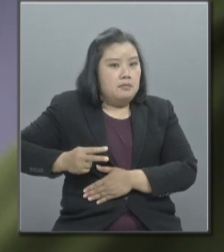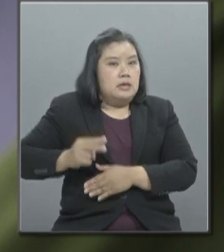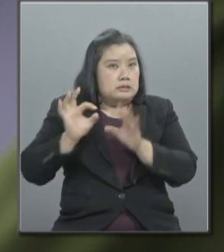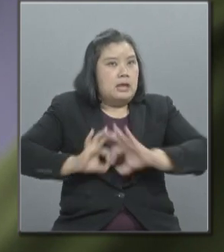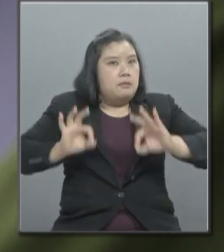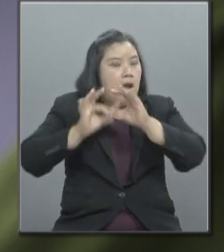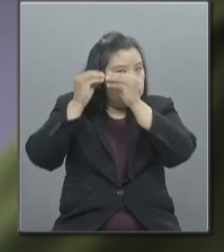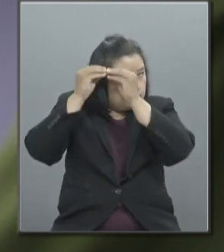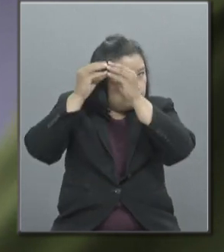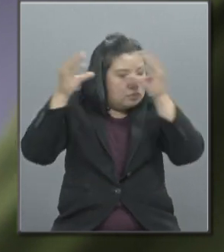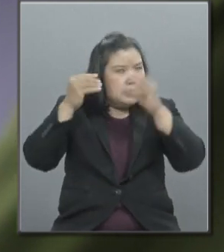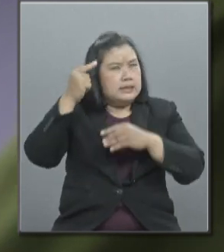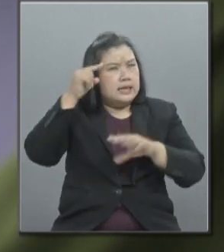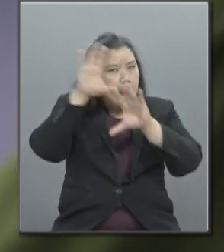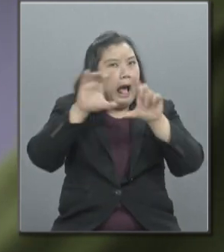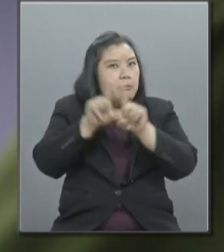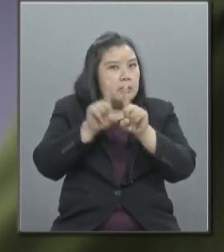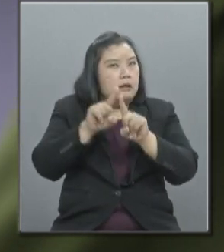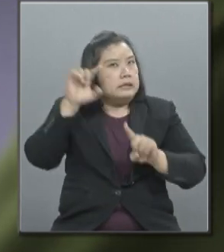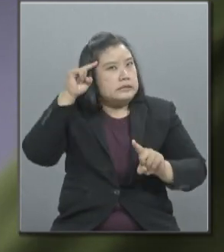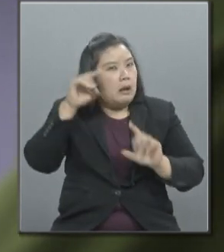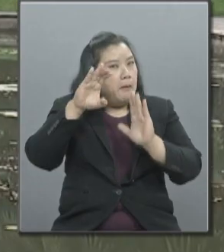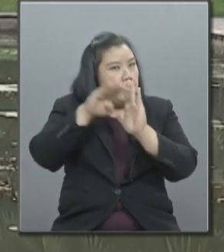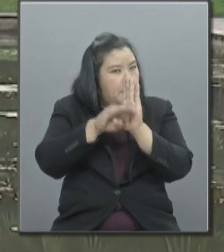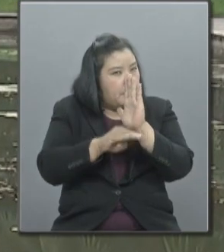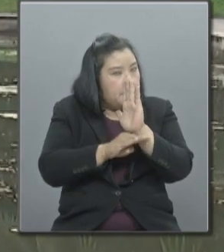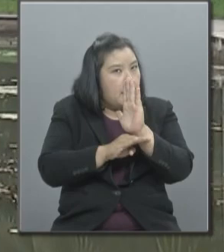เป็นภาพให้ได้เหมือนสตอรี่บอร์ดแล้วก็ถ่ายทอดมาเป็นดี